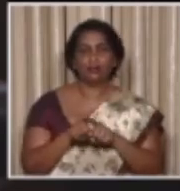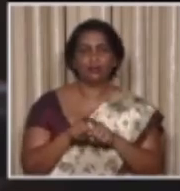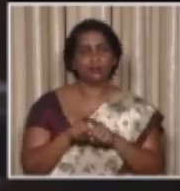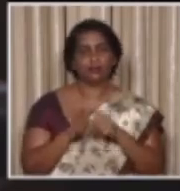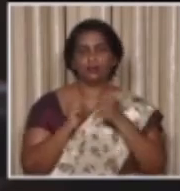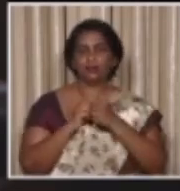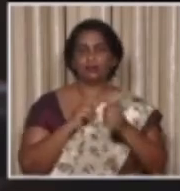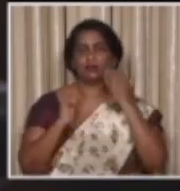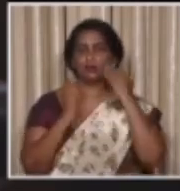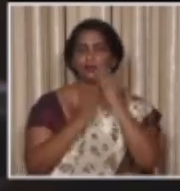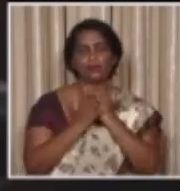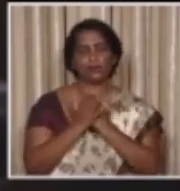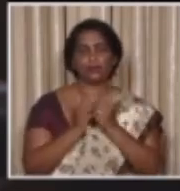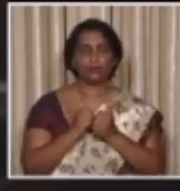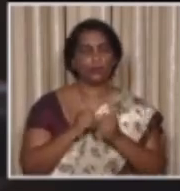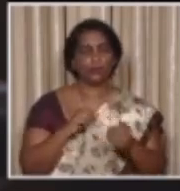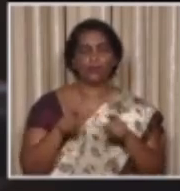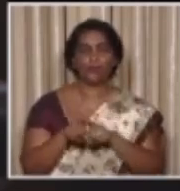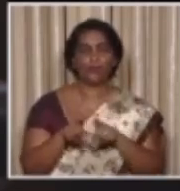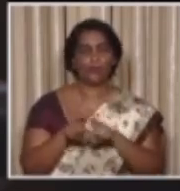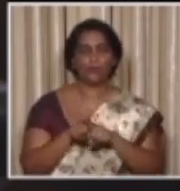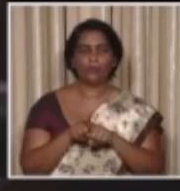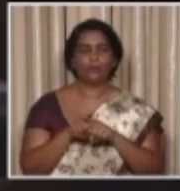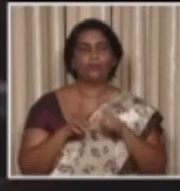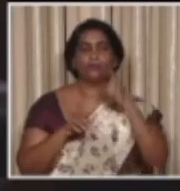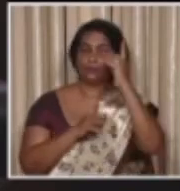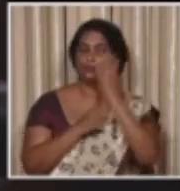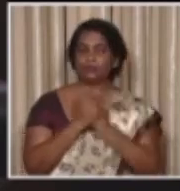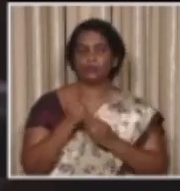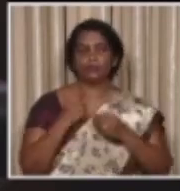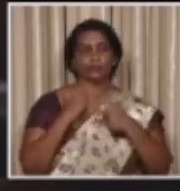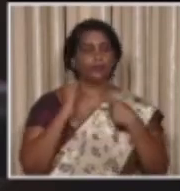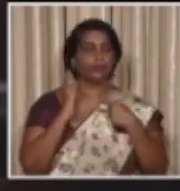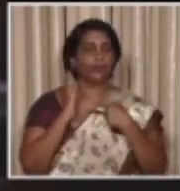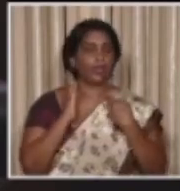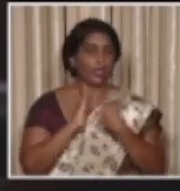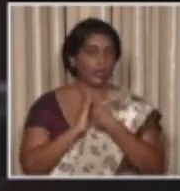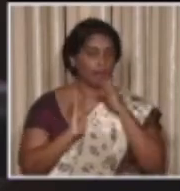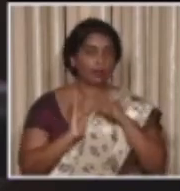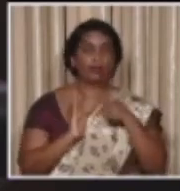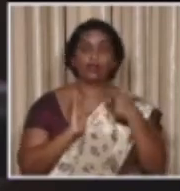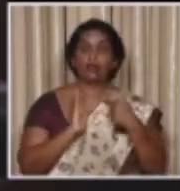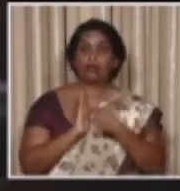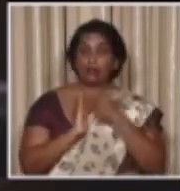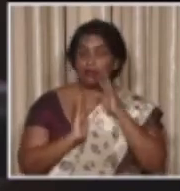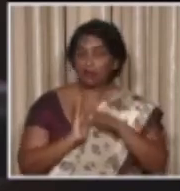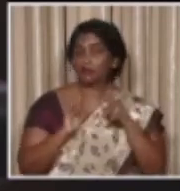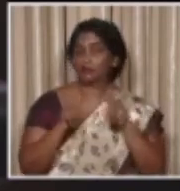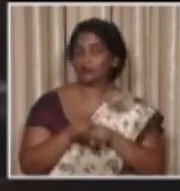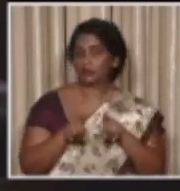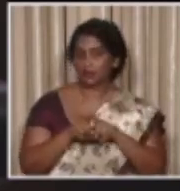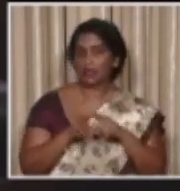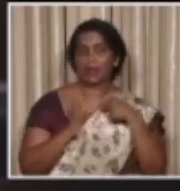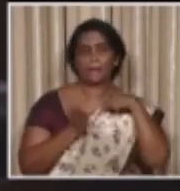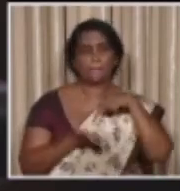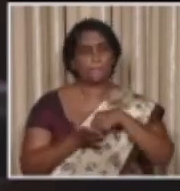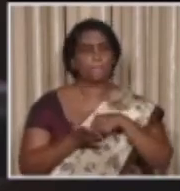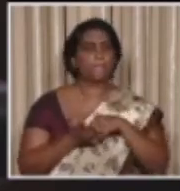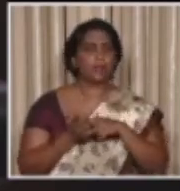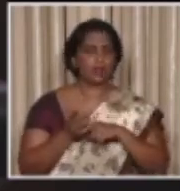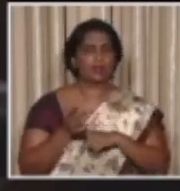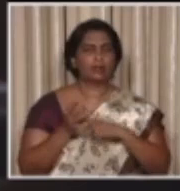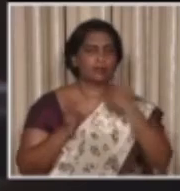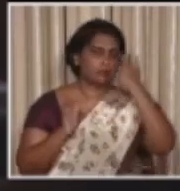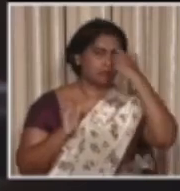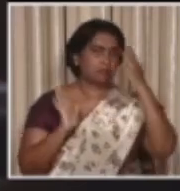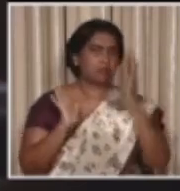නායකයන්ටවත් ආරක්ෂාවක් නැති ආගමික ප්‍රශ්නයක් ඒ නැගෙනහිරෙන් ඇති කරනවා ඒ නැගෙනහිරේම වෙනකොට මධ්‍යම කඳුකරයේ